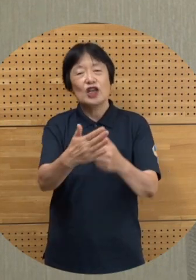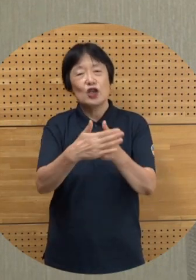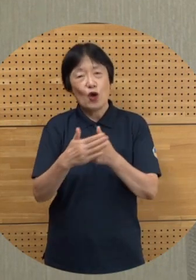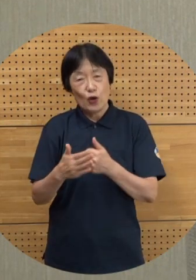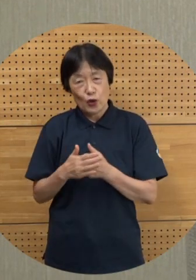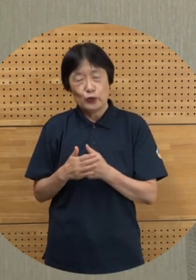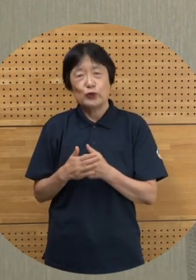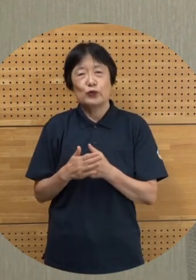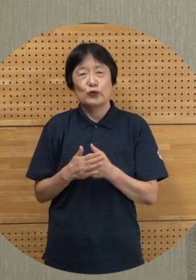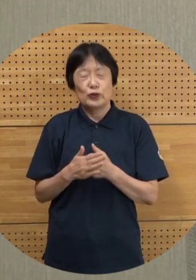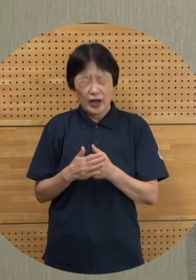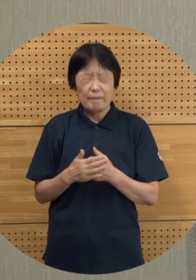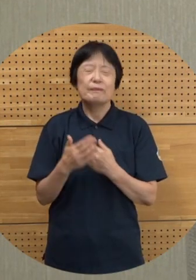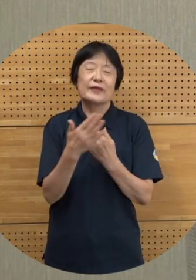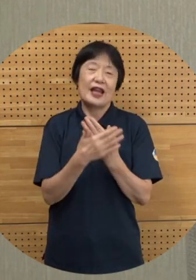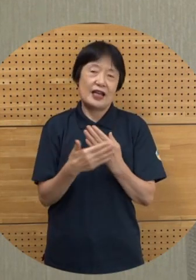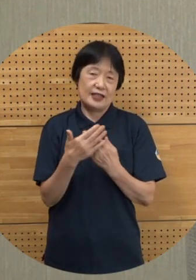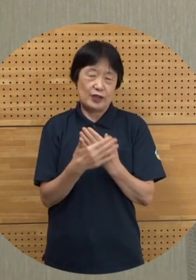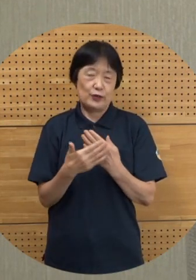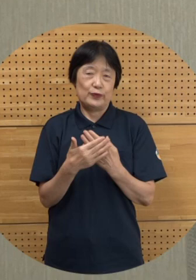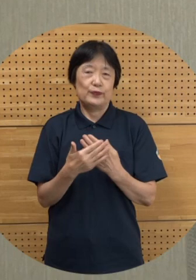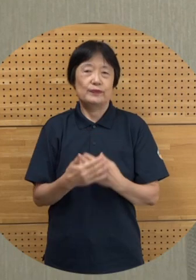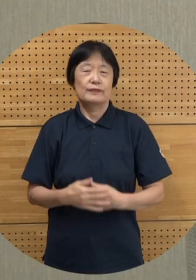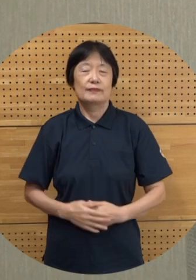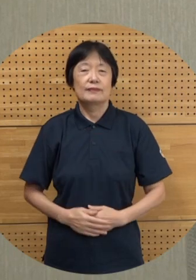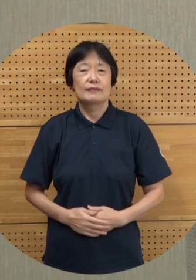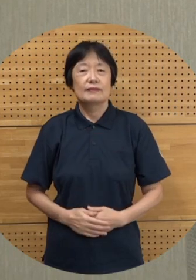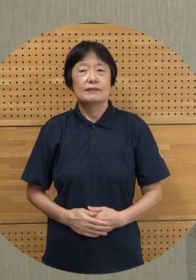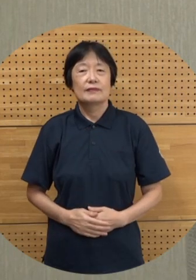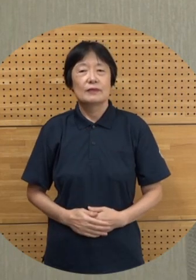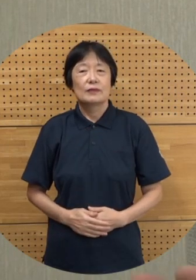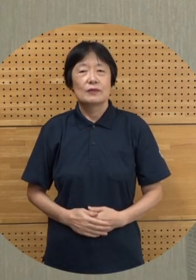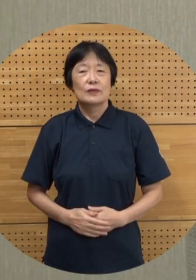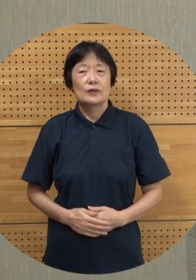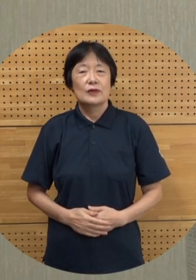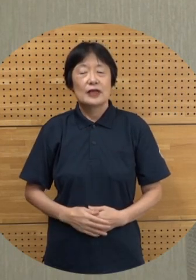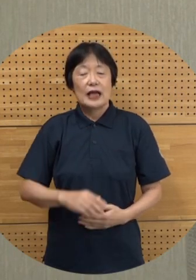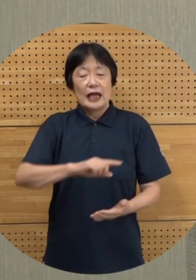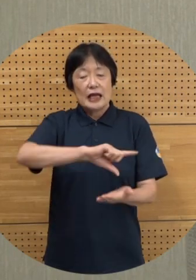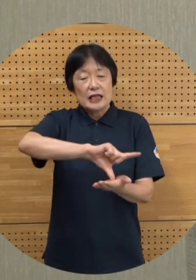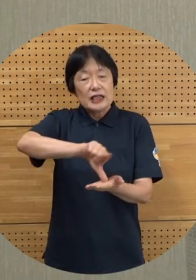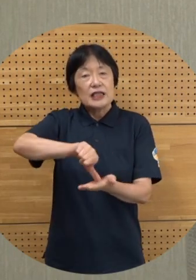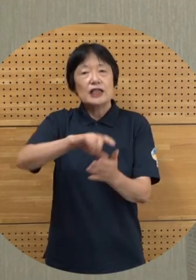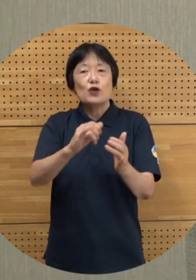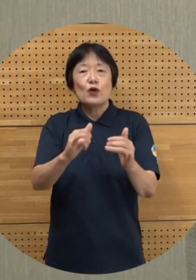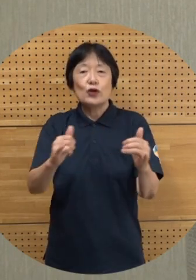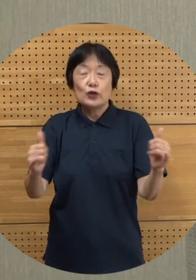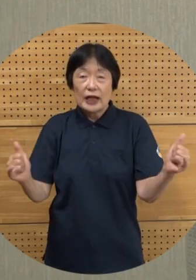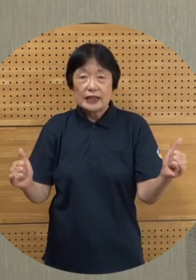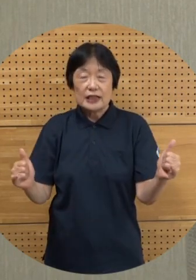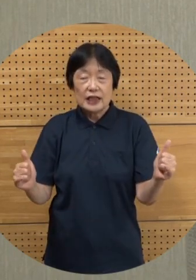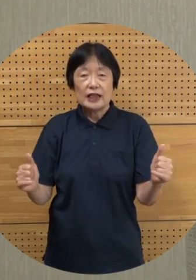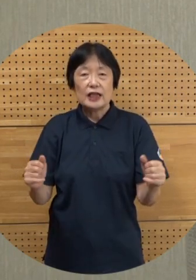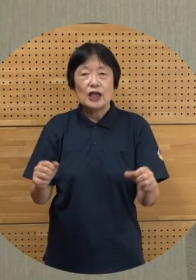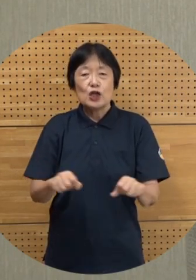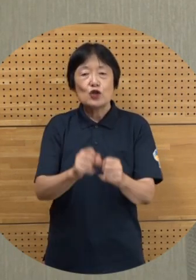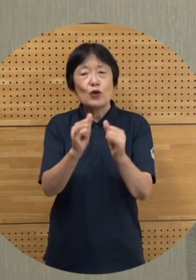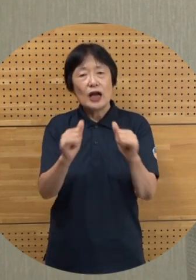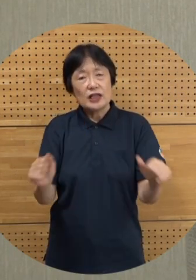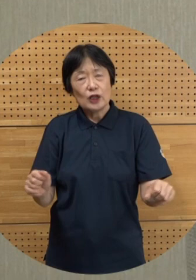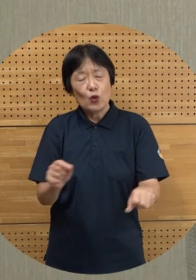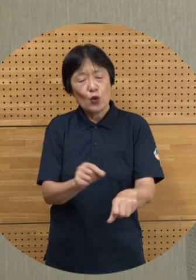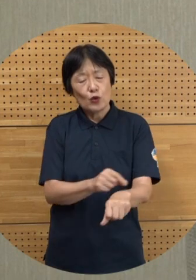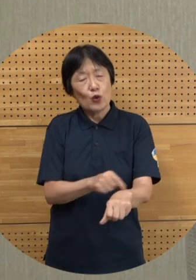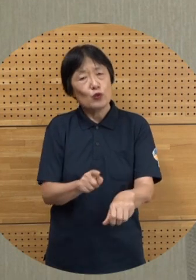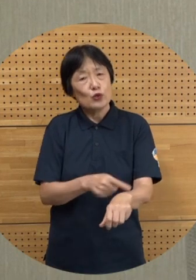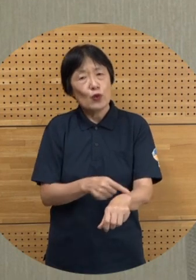ね、重要になってきます。でそれを地域の方に向かってどんどんその障害者の方の、特性